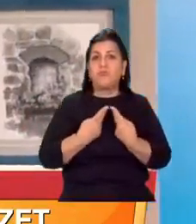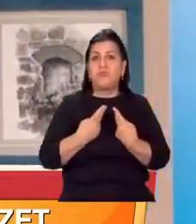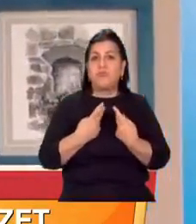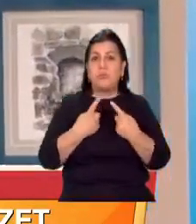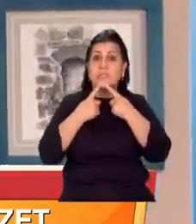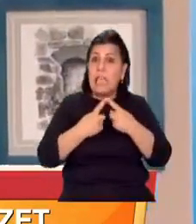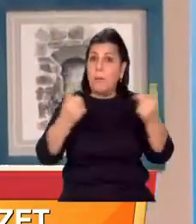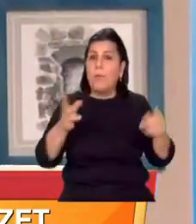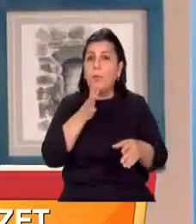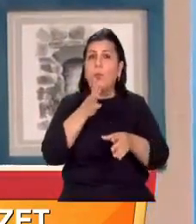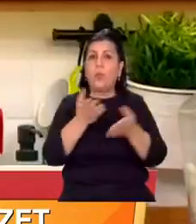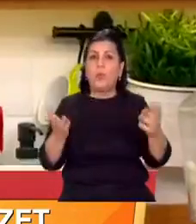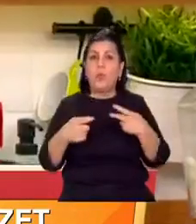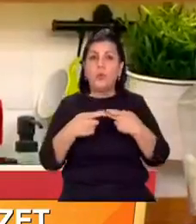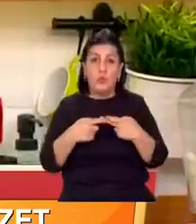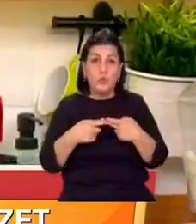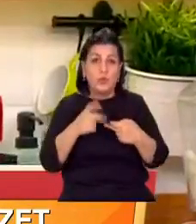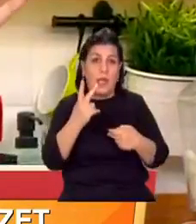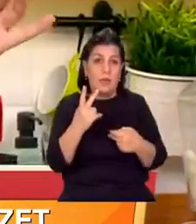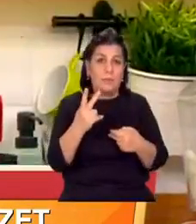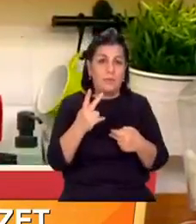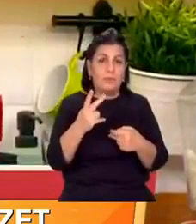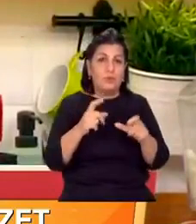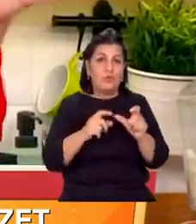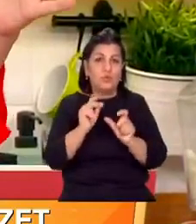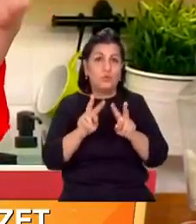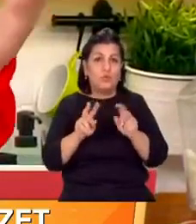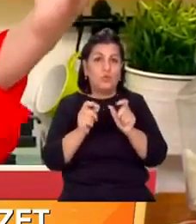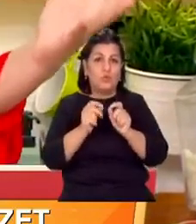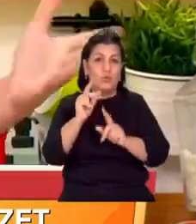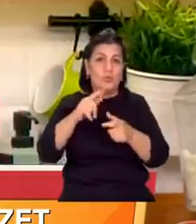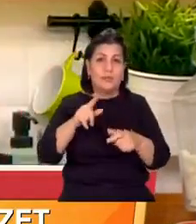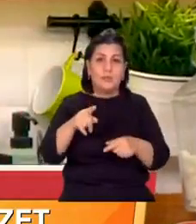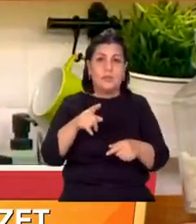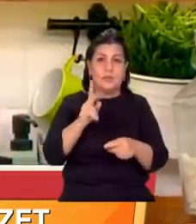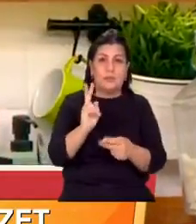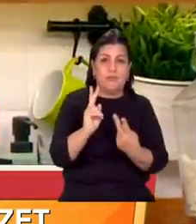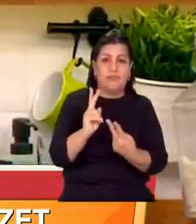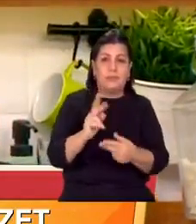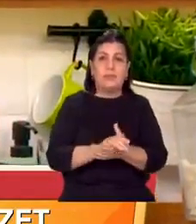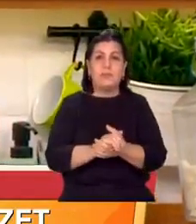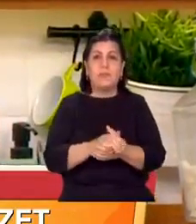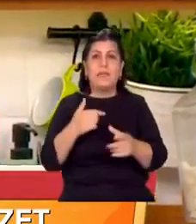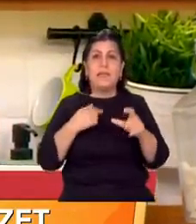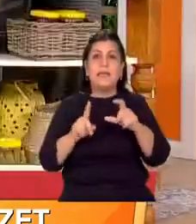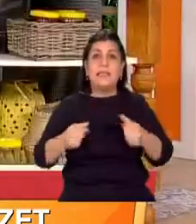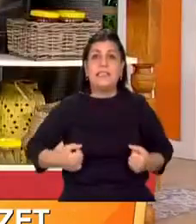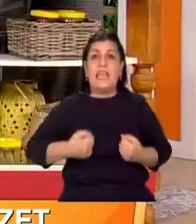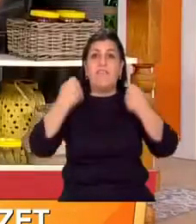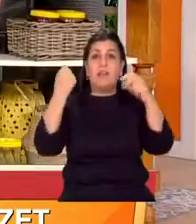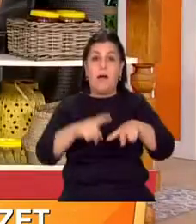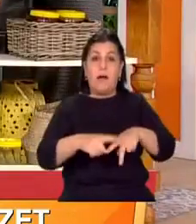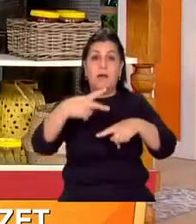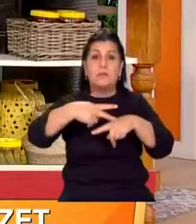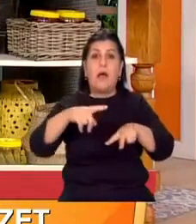iyi biliyorlar Rüzgar Songül'ün tarifi dedikleri Mesela en özel yemeğimiz ne mesela devre Azam vardı